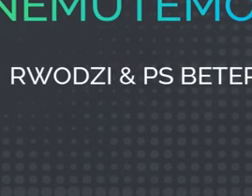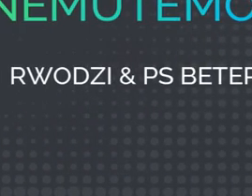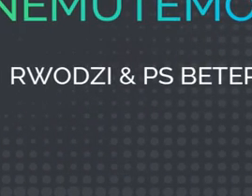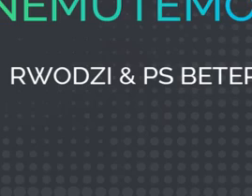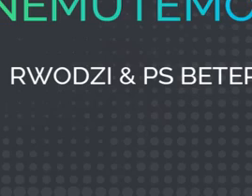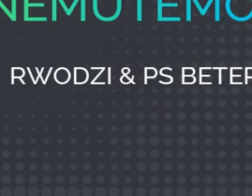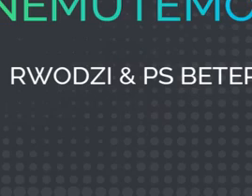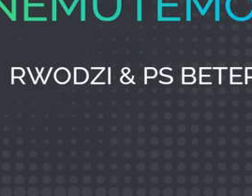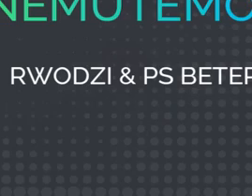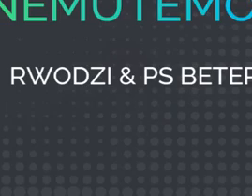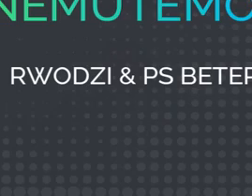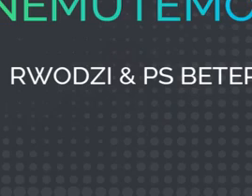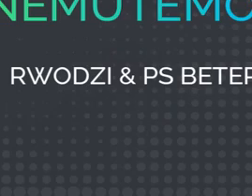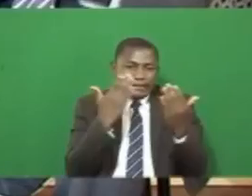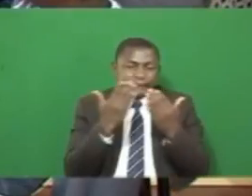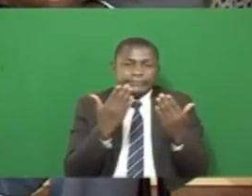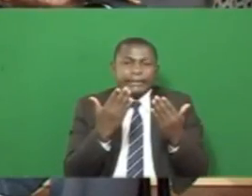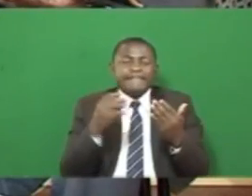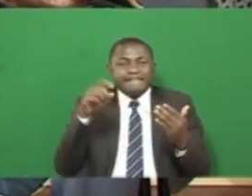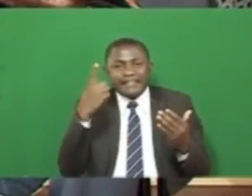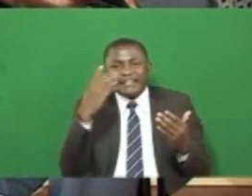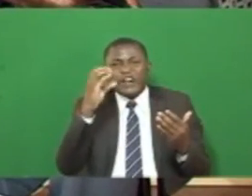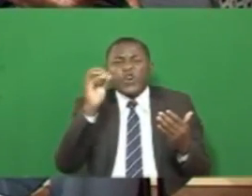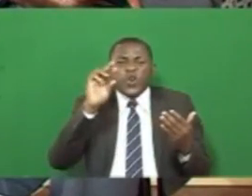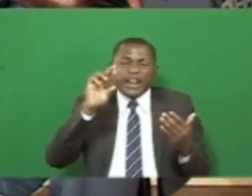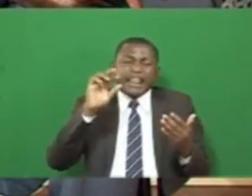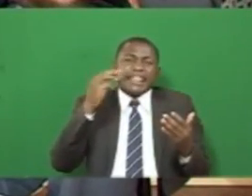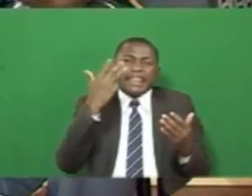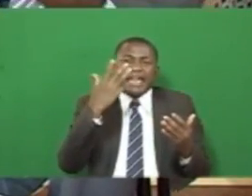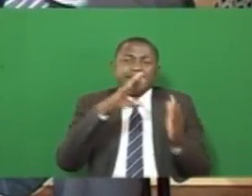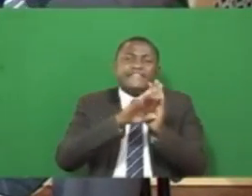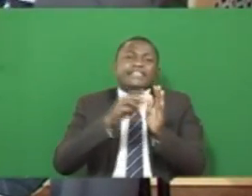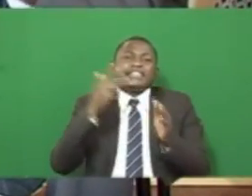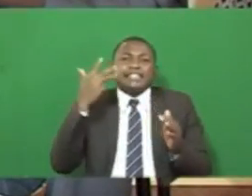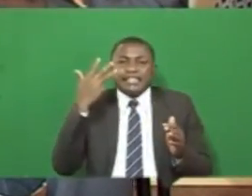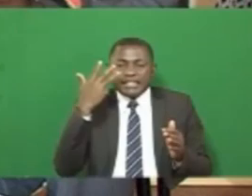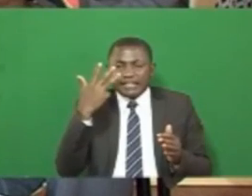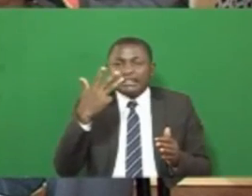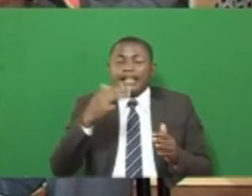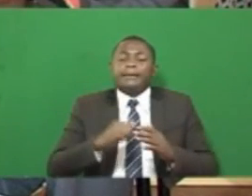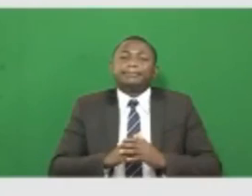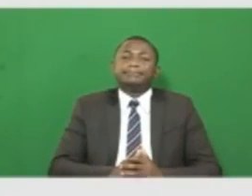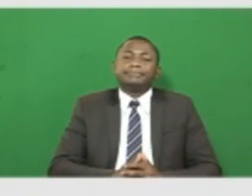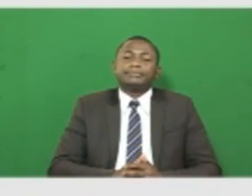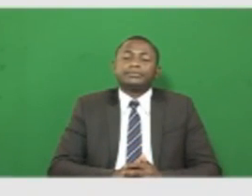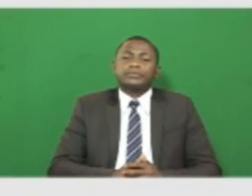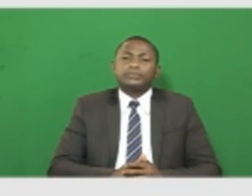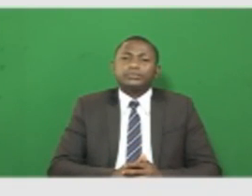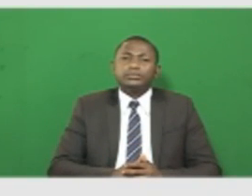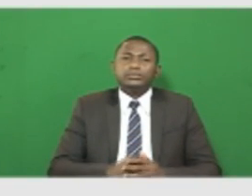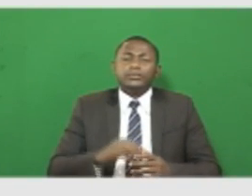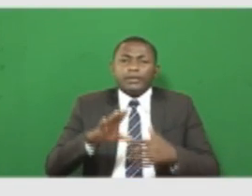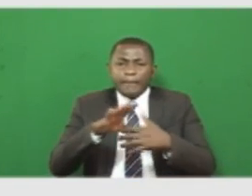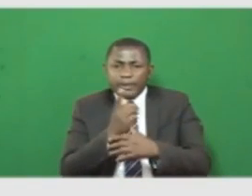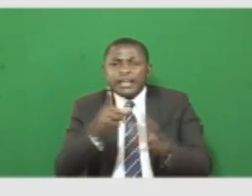9 unzwe futi kuti chimwe chaanoshandisa varare kuti murairo anenge achireve. Vakorinde kutanga 9 verse ya 9. Ehe. Nekuti